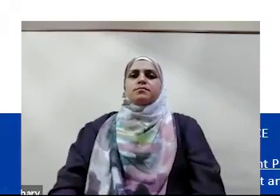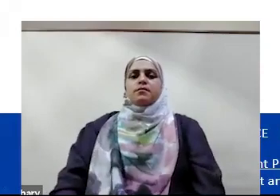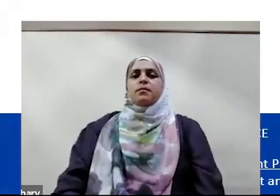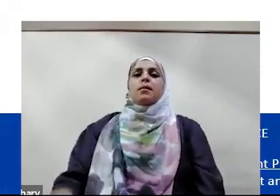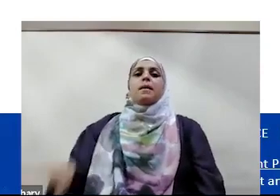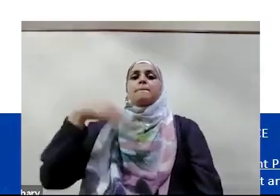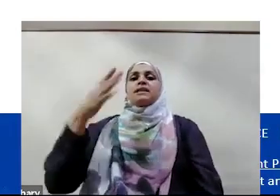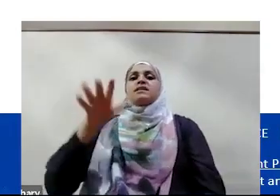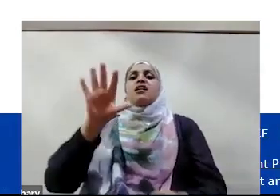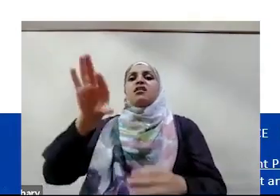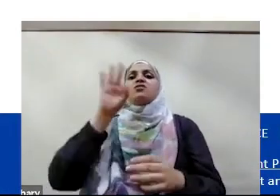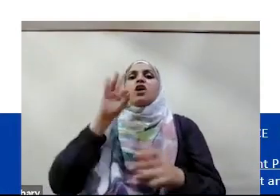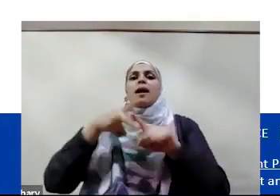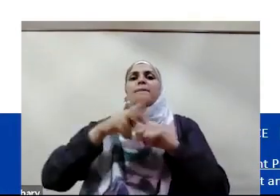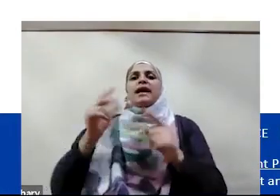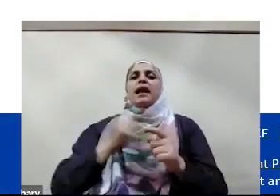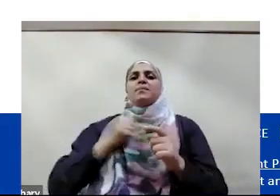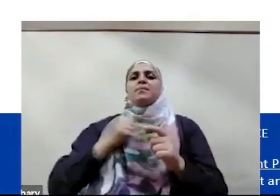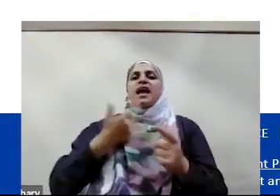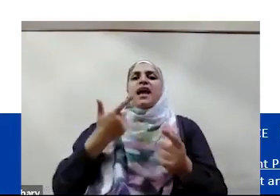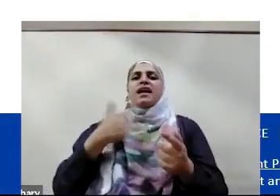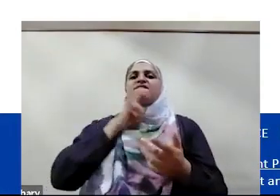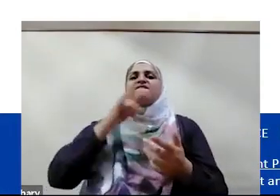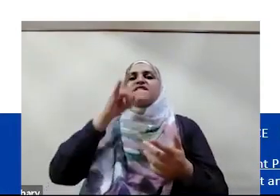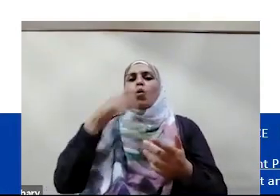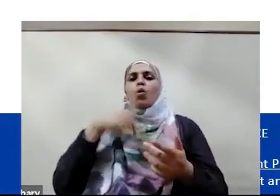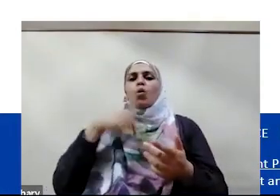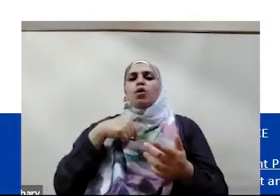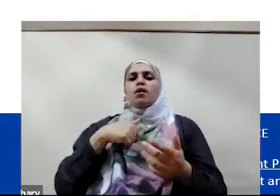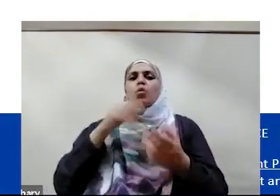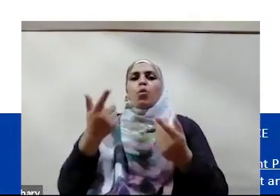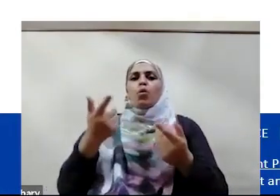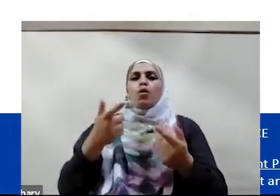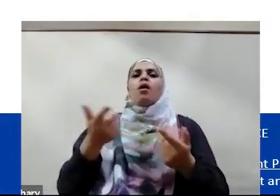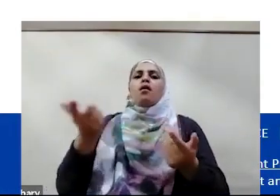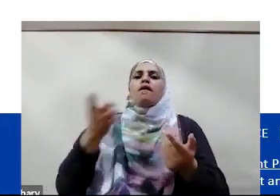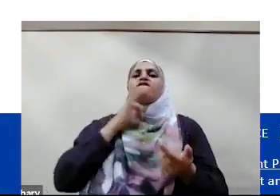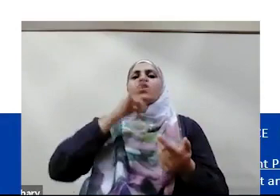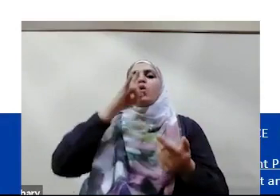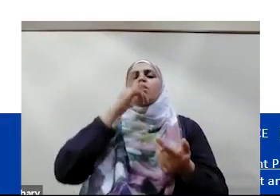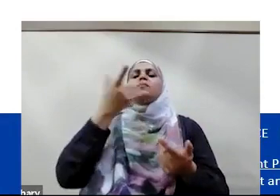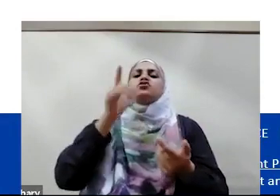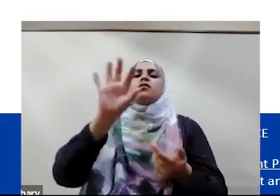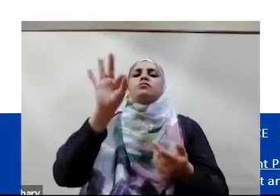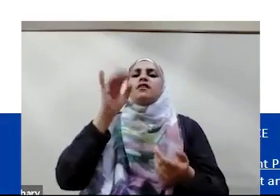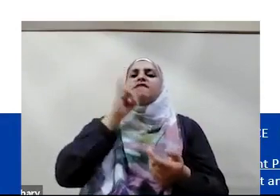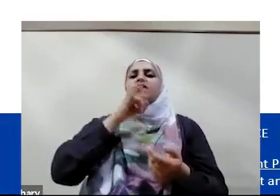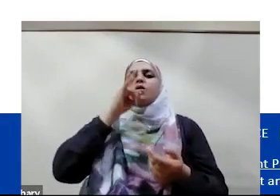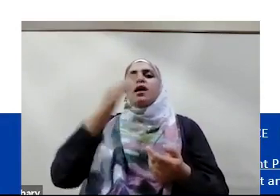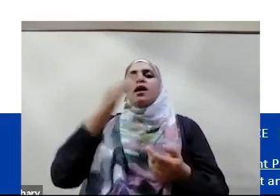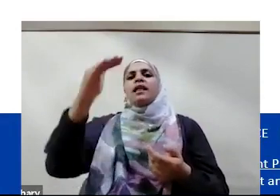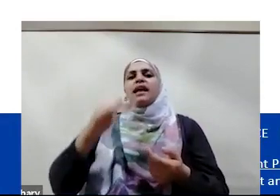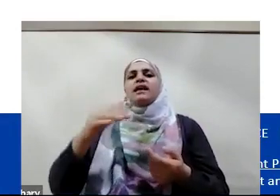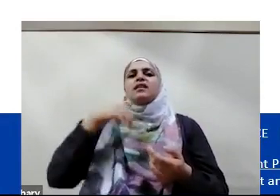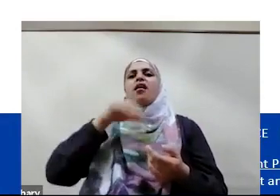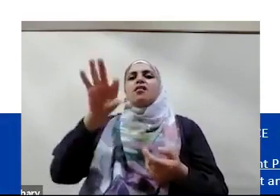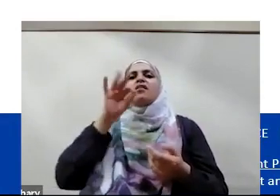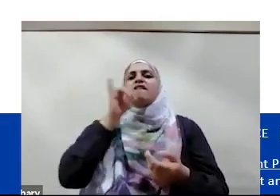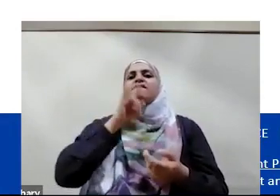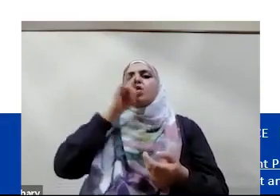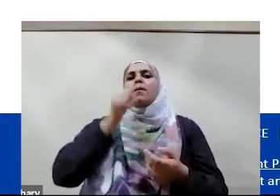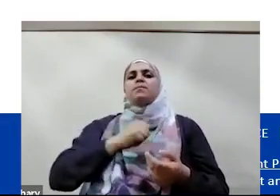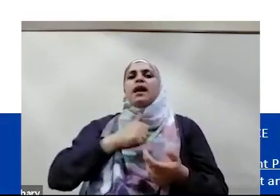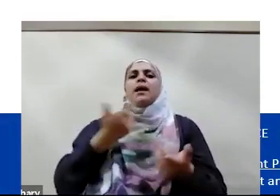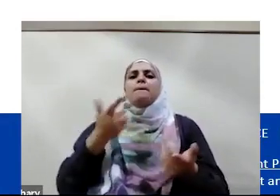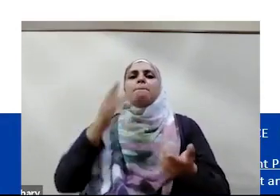بتختاروا المجال بتاعكم، مثلا هنختار الفنون، وتحت المجال بختار التخصص بتاعي.